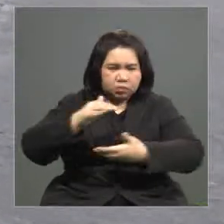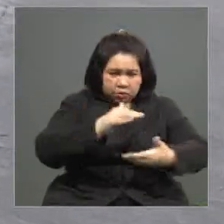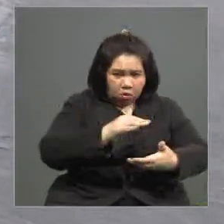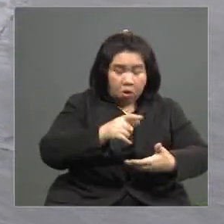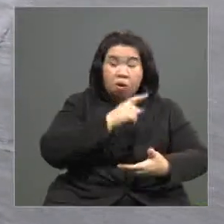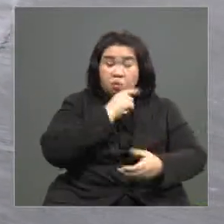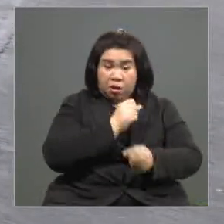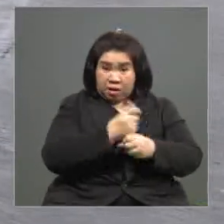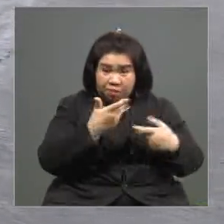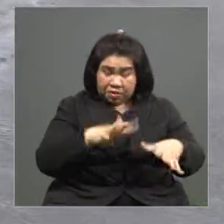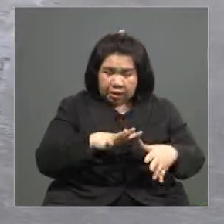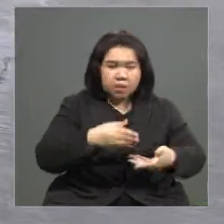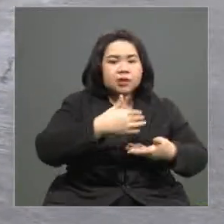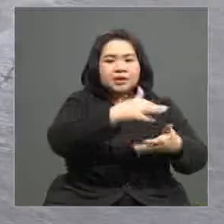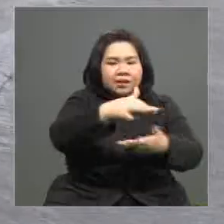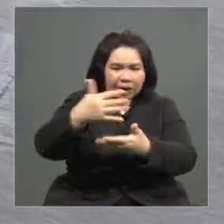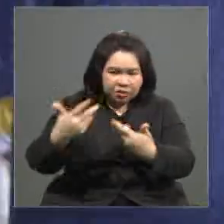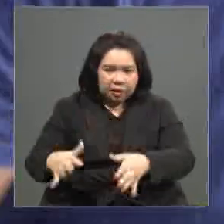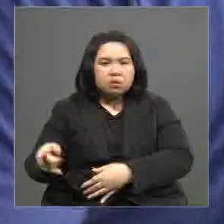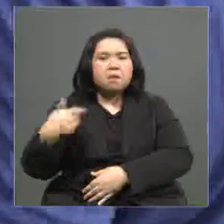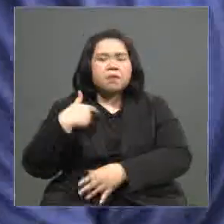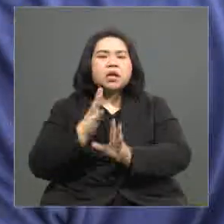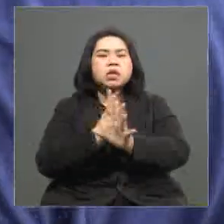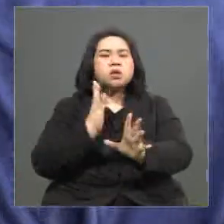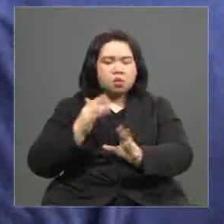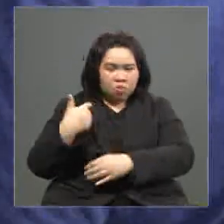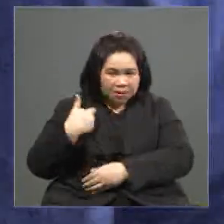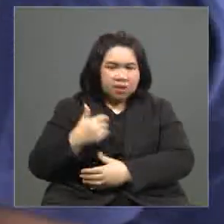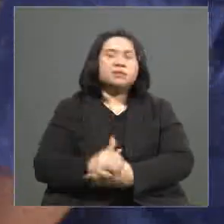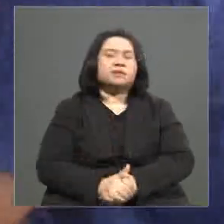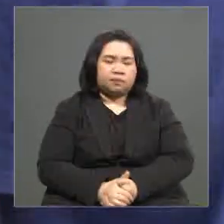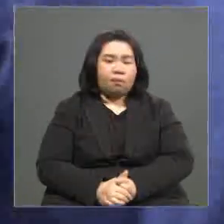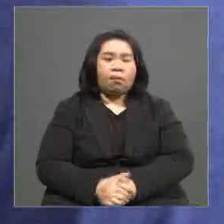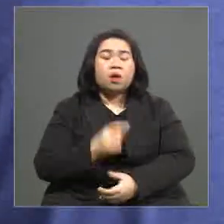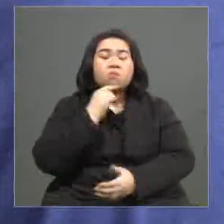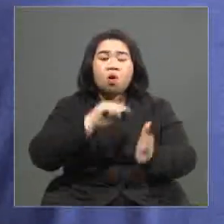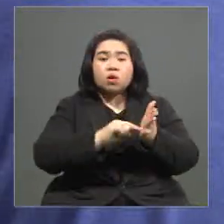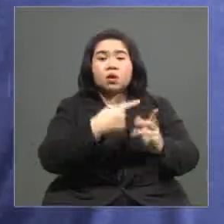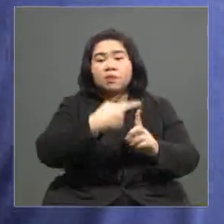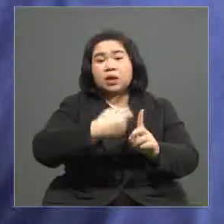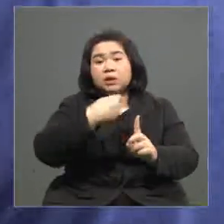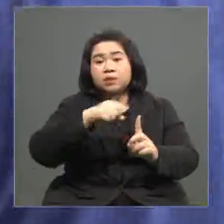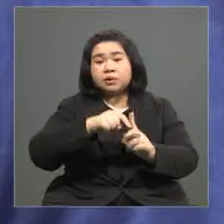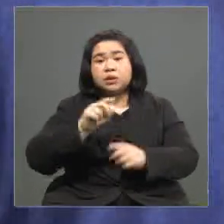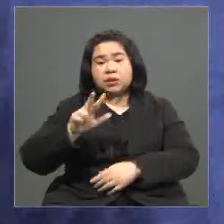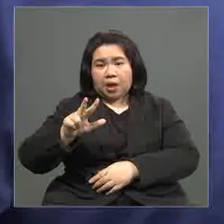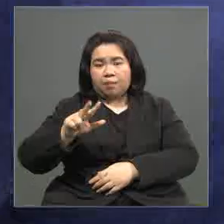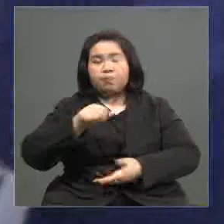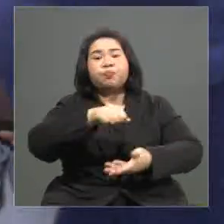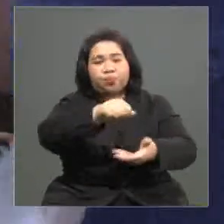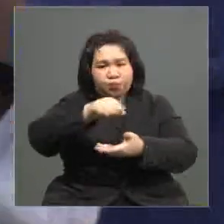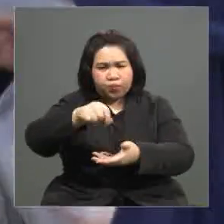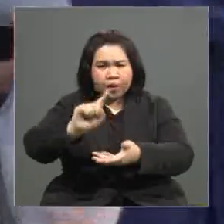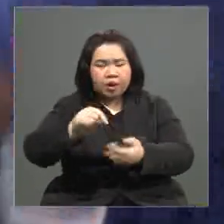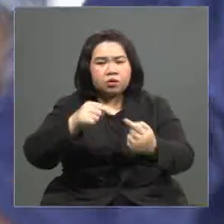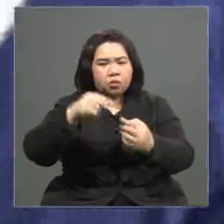ที่และ Walk-in เข้ามาโดยน้ำท่วมครั้งนี้นะคะเริ่มดำเนินการแจกจ่ายตั้งแต่วันที่3ตุลาคมที่ผ่านมาเริ่มที่หน้าต